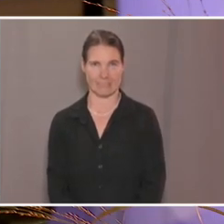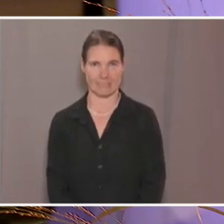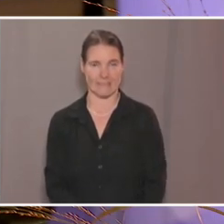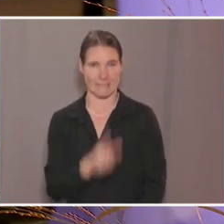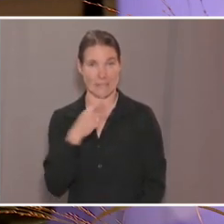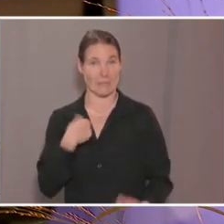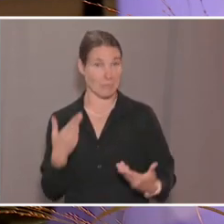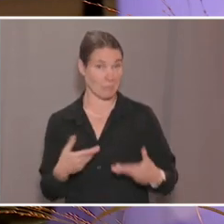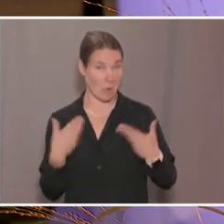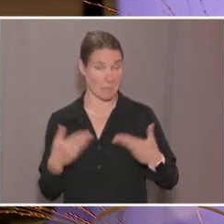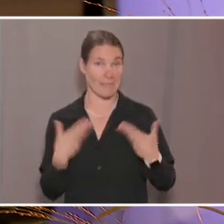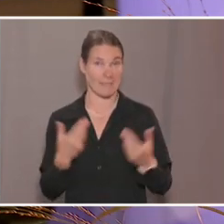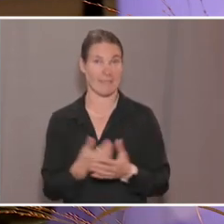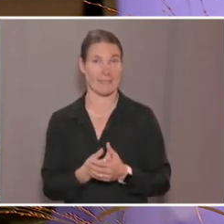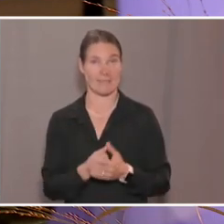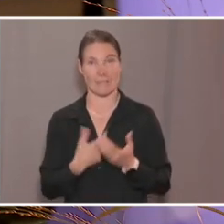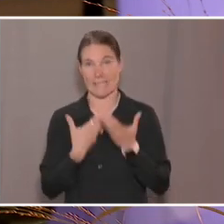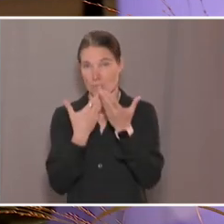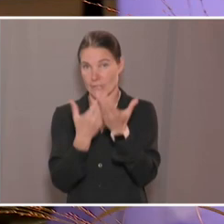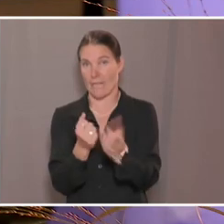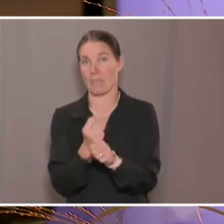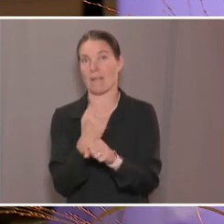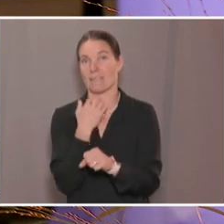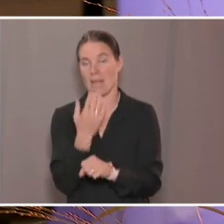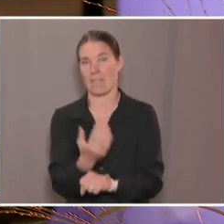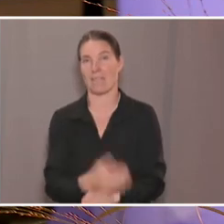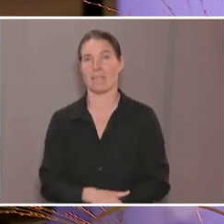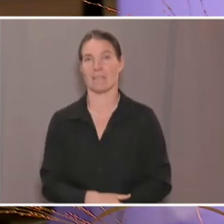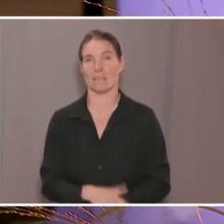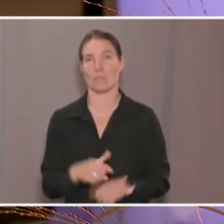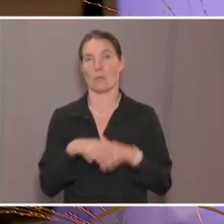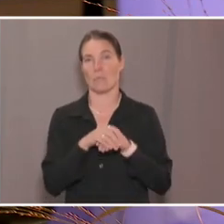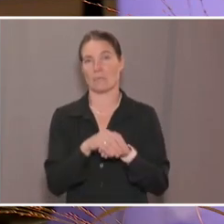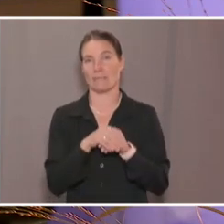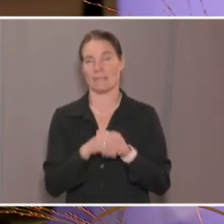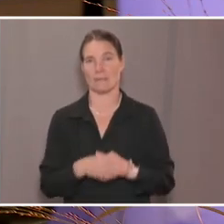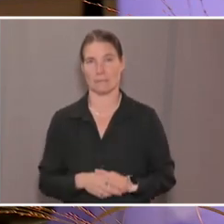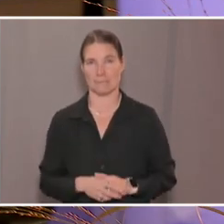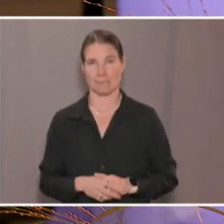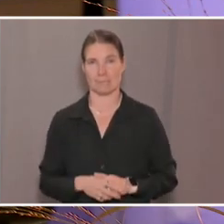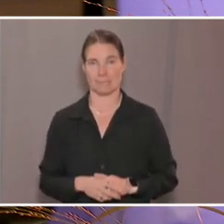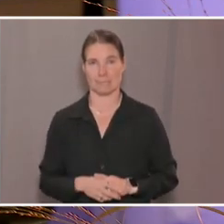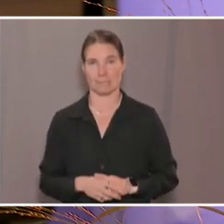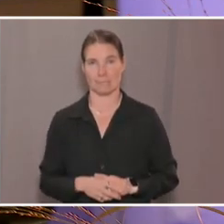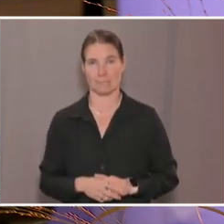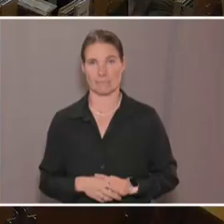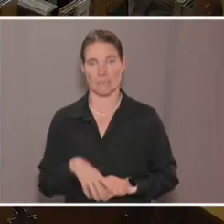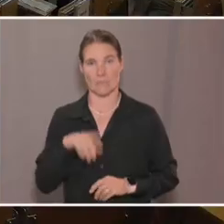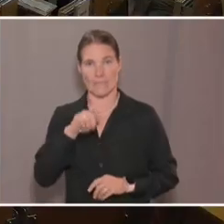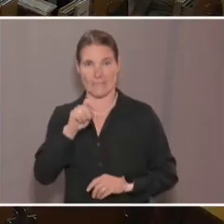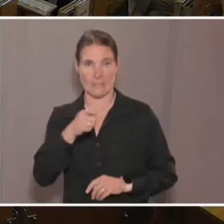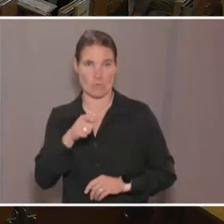ich freue mich, dass ich Ihnen dieses Geschenk machen darf heute an Ihrem Geburtstag. Ja, und würde jetzt eigentlich gerne den Schlüssel